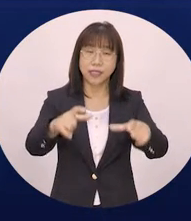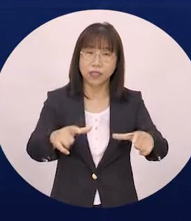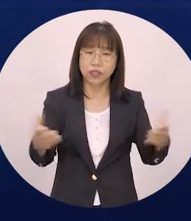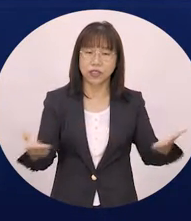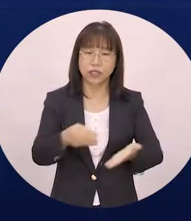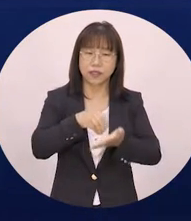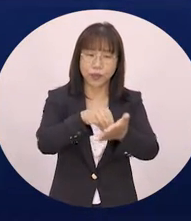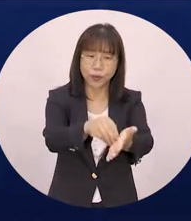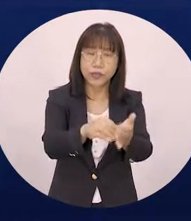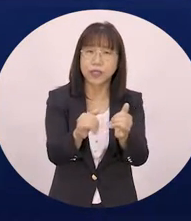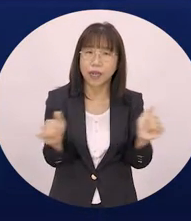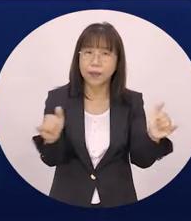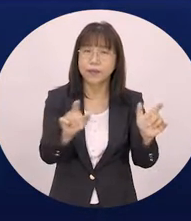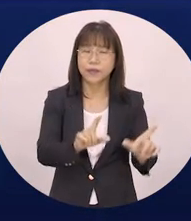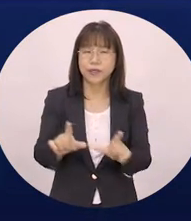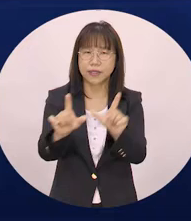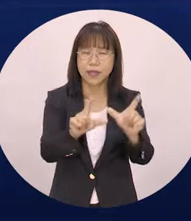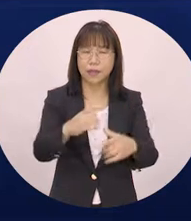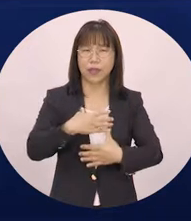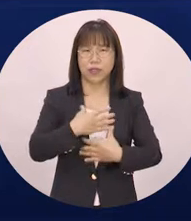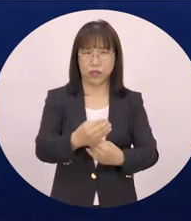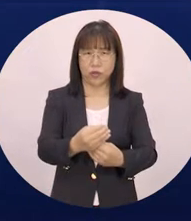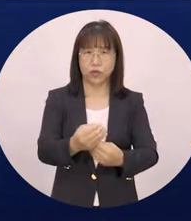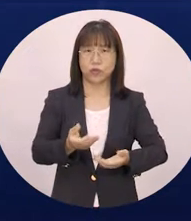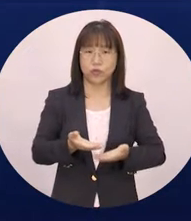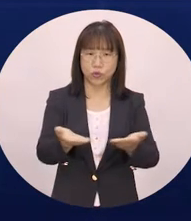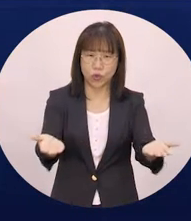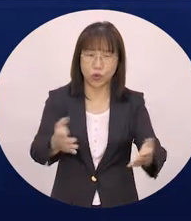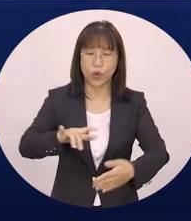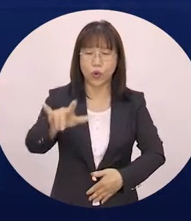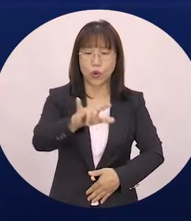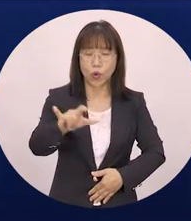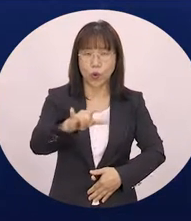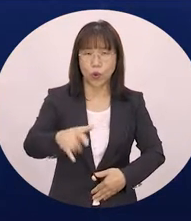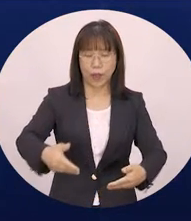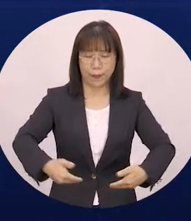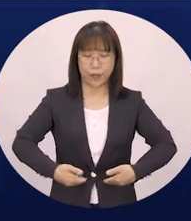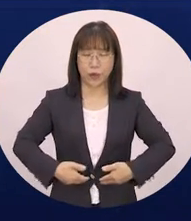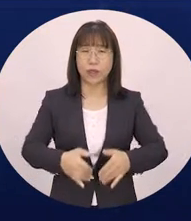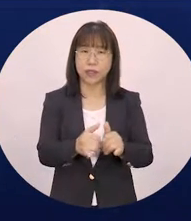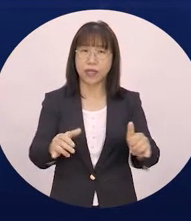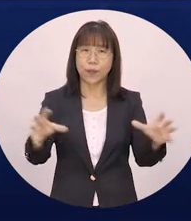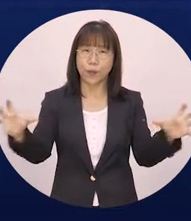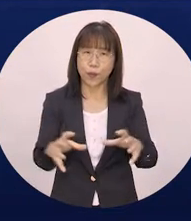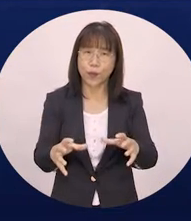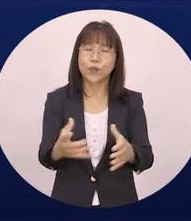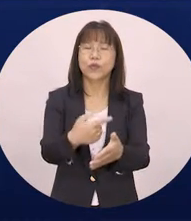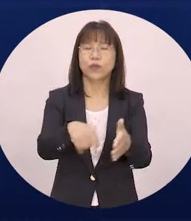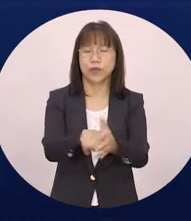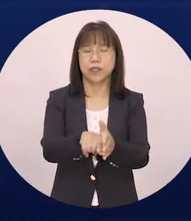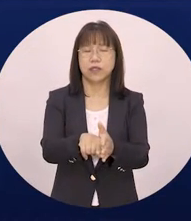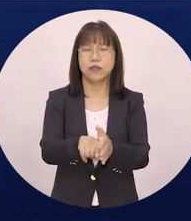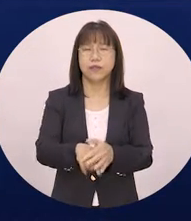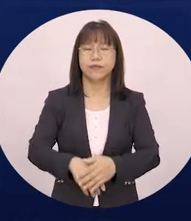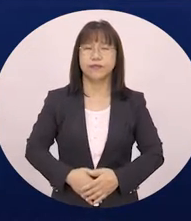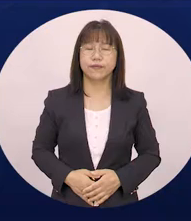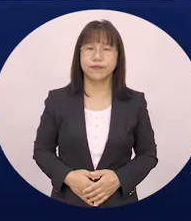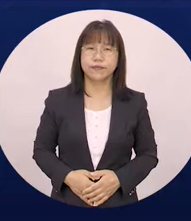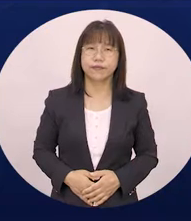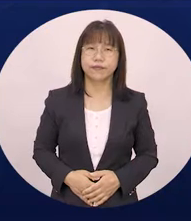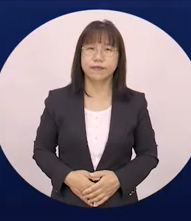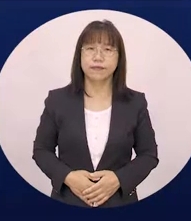사업은 지역 내 취업 취약계층의 생계 안정뿐 아니라 코로나19 대응에 필요한 인력을 확보하기 위해 마련됐습니다.